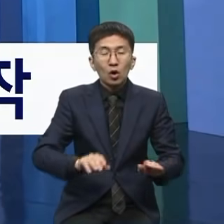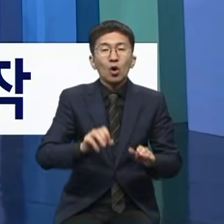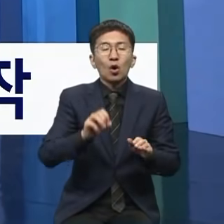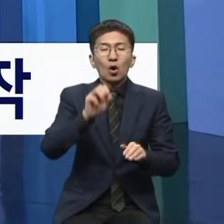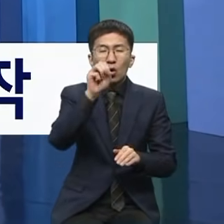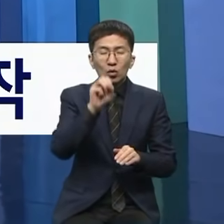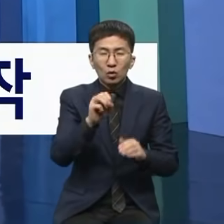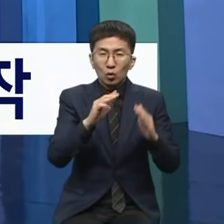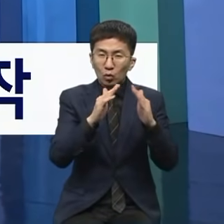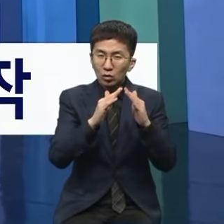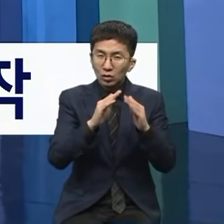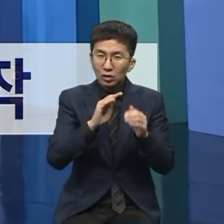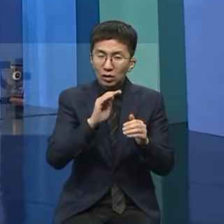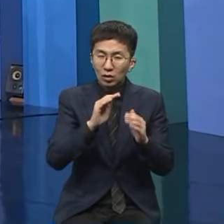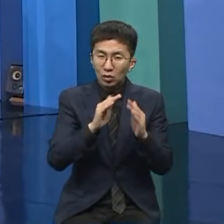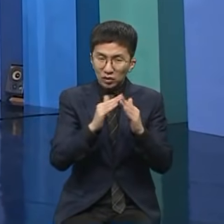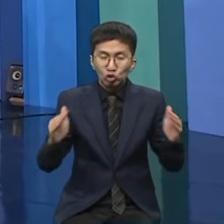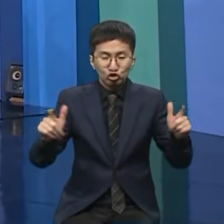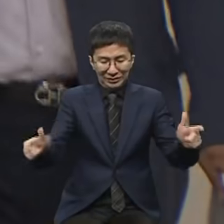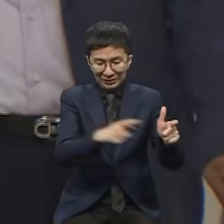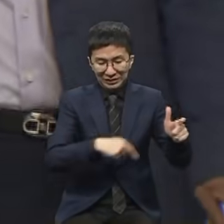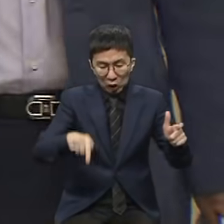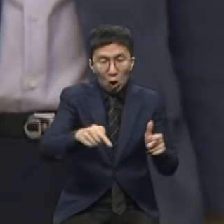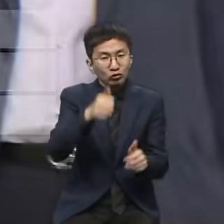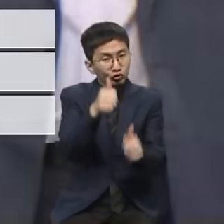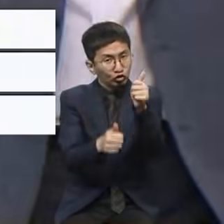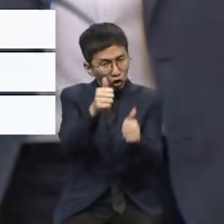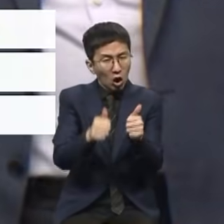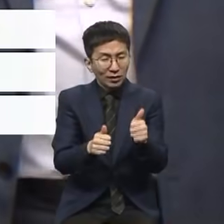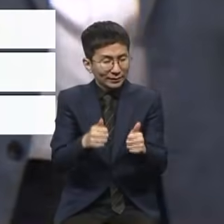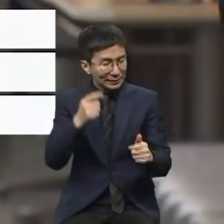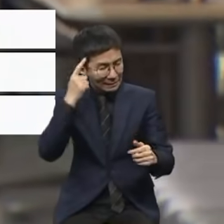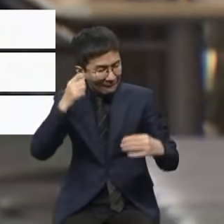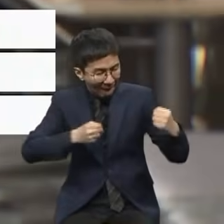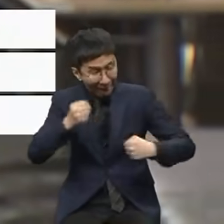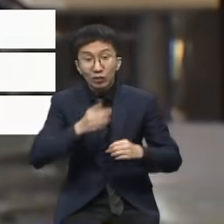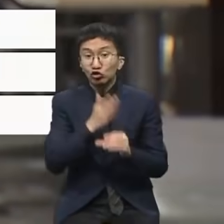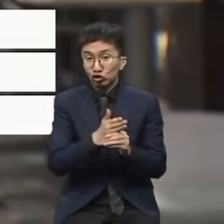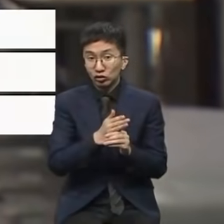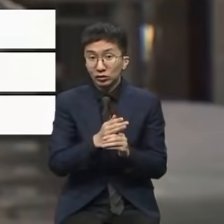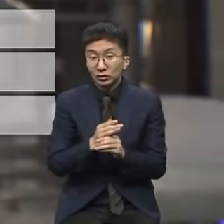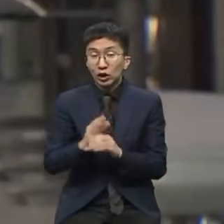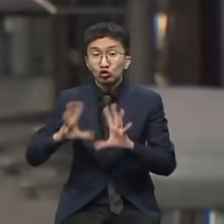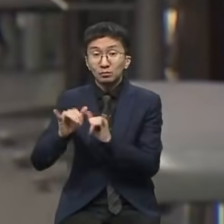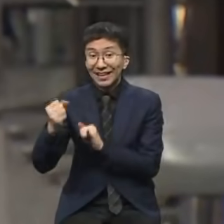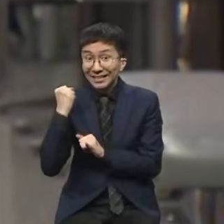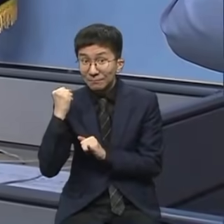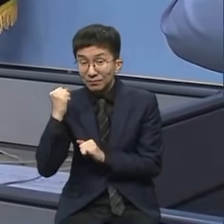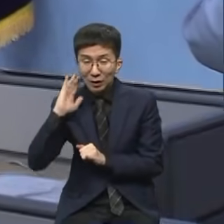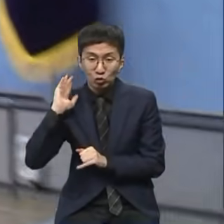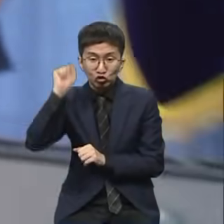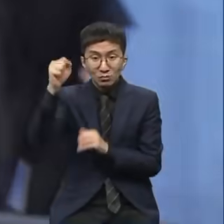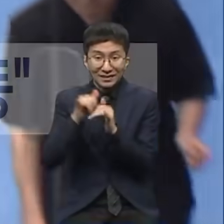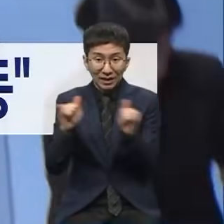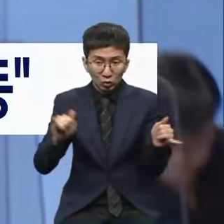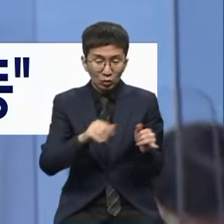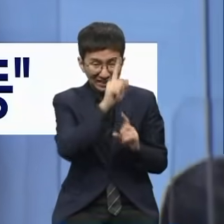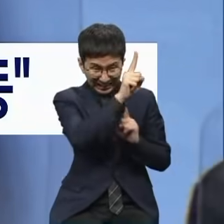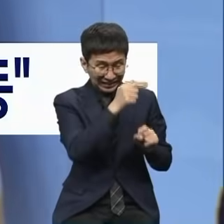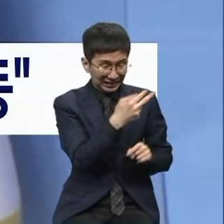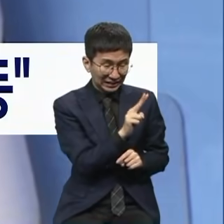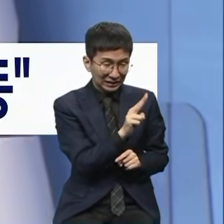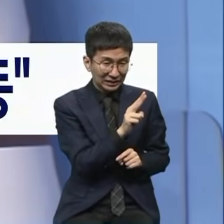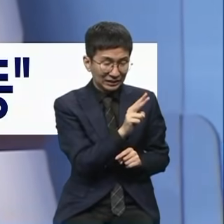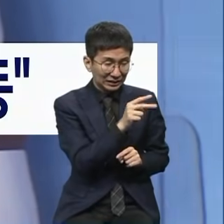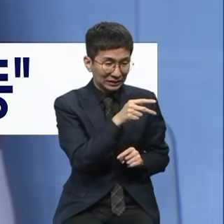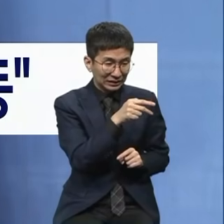양측 신경전도 거세진 모양새입니다. 국민의힘 대선주자들은 이 지사에게 날을 세웠습니다. 원희룡 전 제주지사는 이